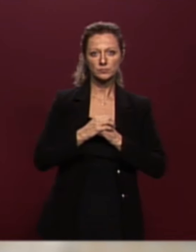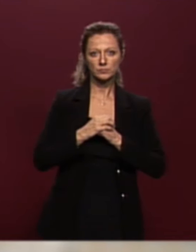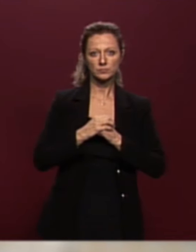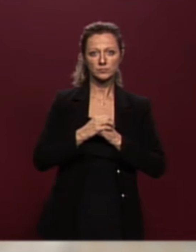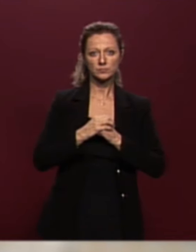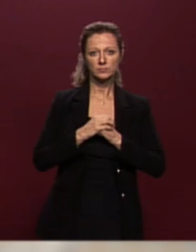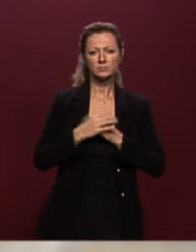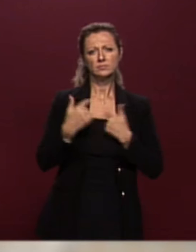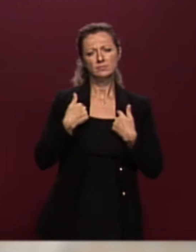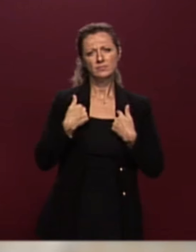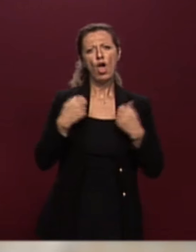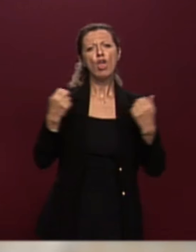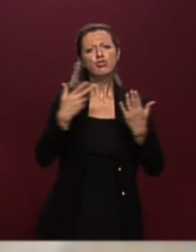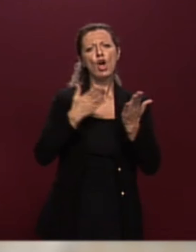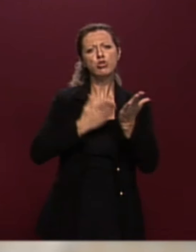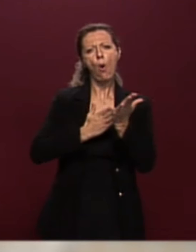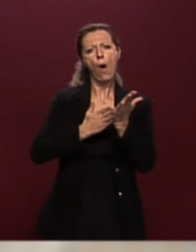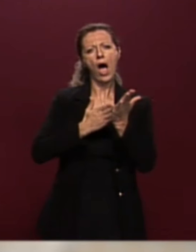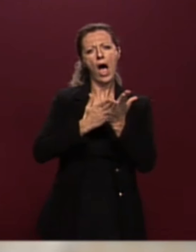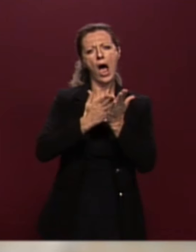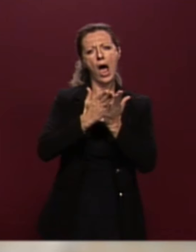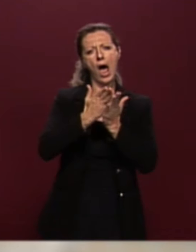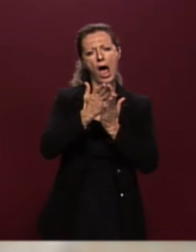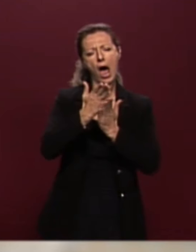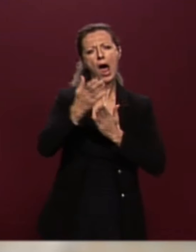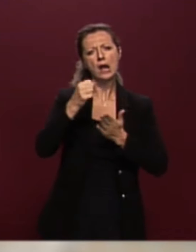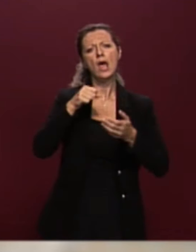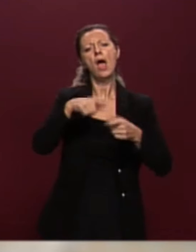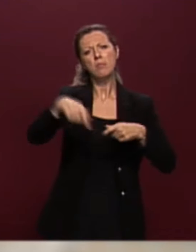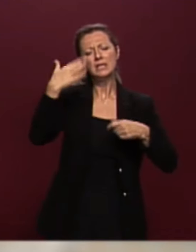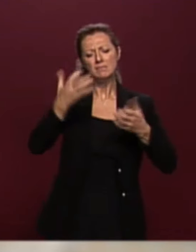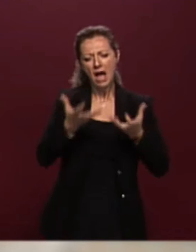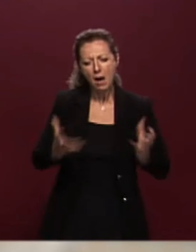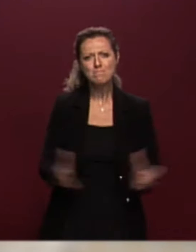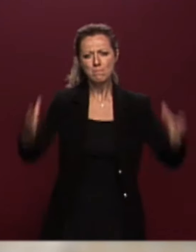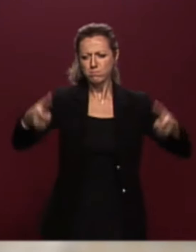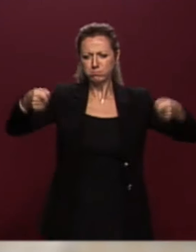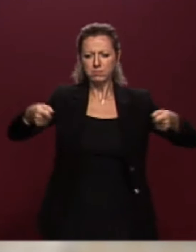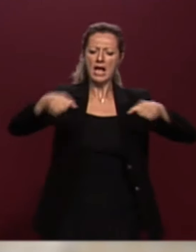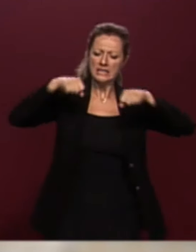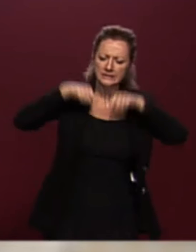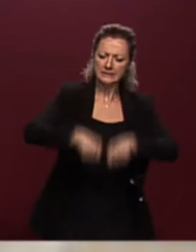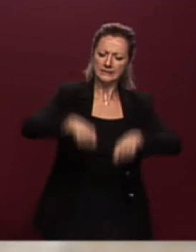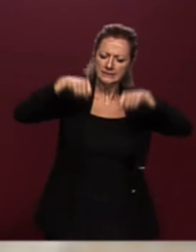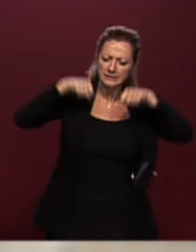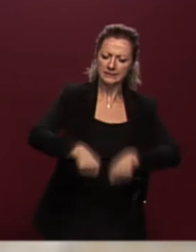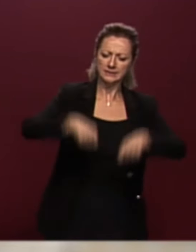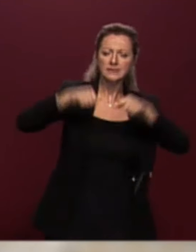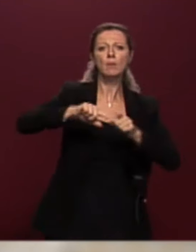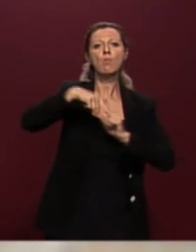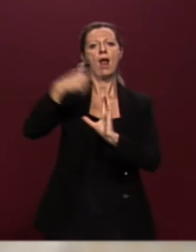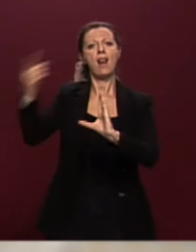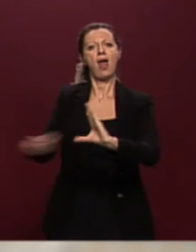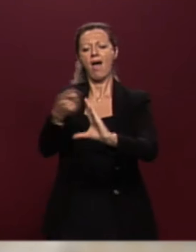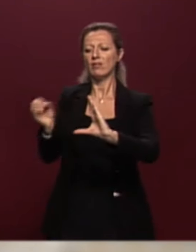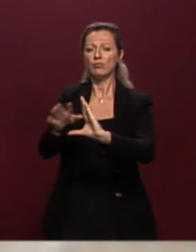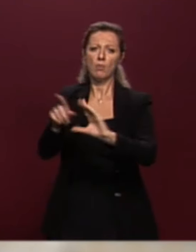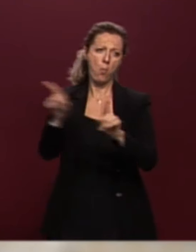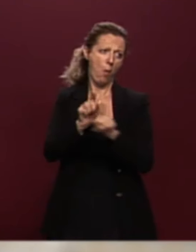L'ho lavata per 18 anni quella tuta, prima a mano nel mastello e poi con la lavatrice, come tante altre